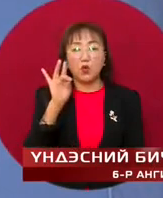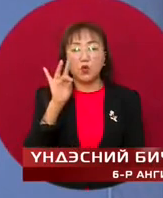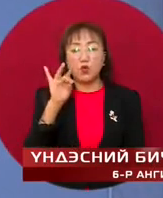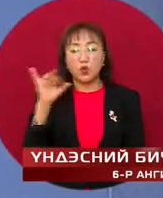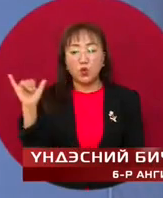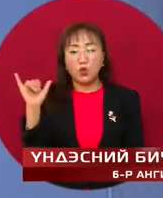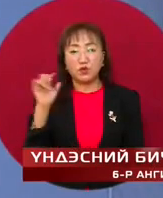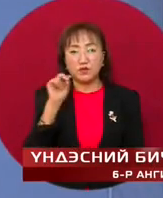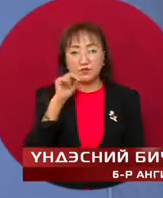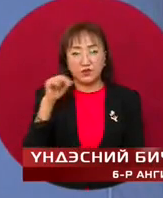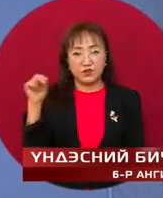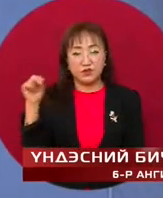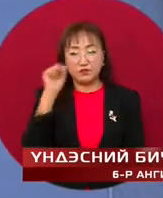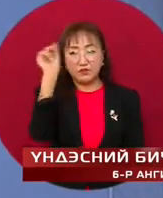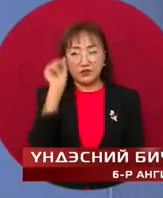маш сайн анхаараарай.